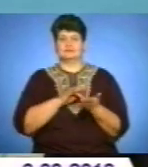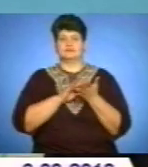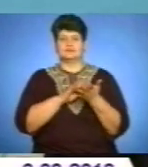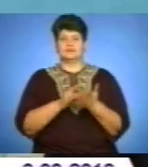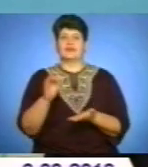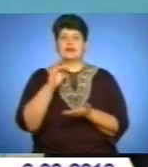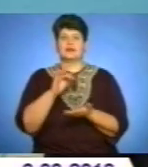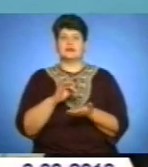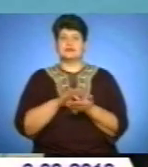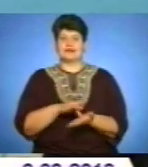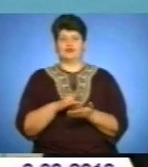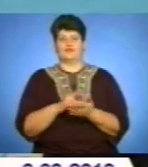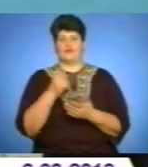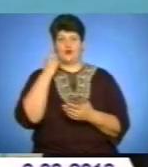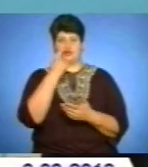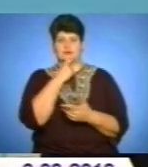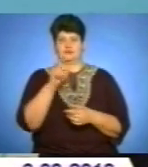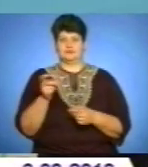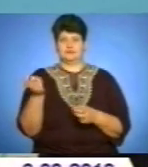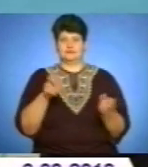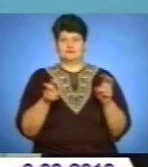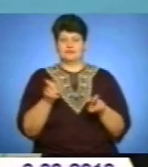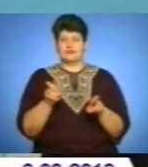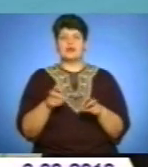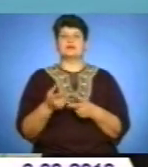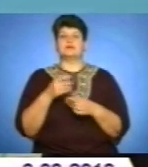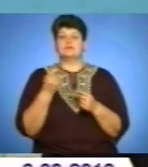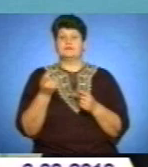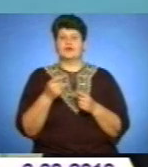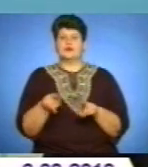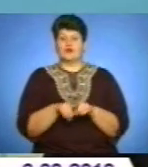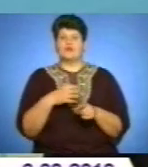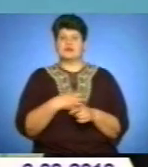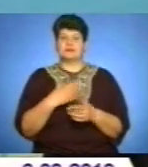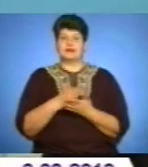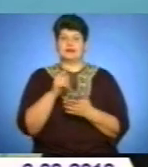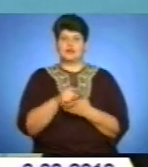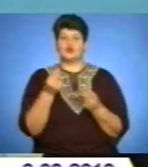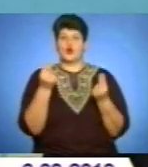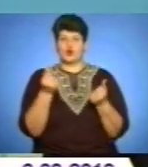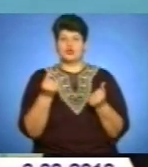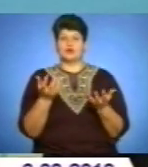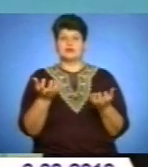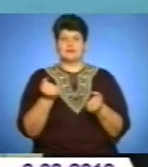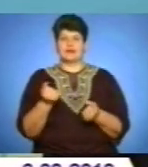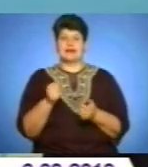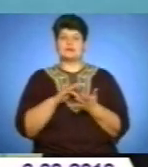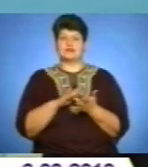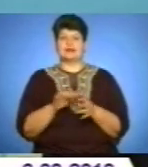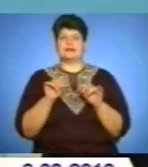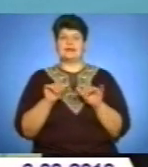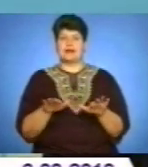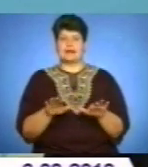центру в очах відвідувачів. Не менш важливим є те, що кошти, отримані в результаті екскурсійної